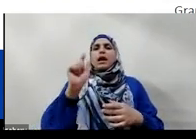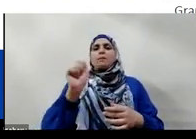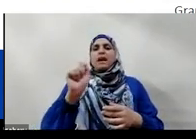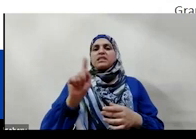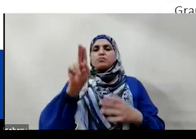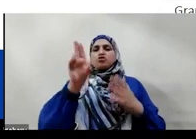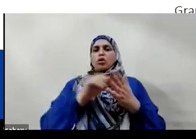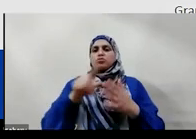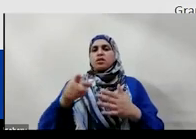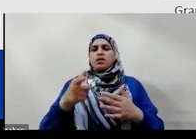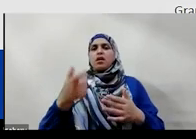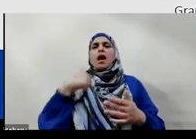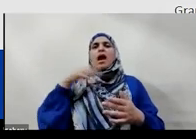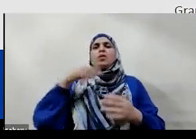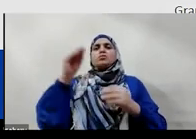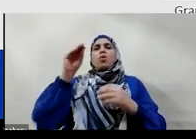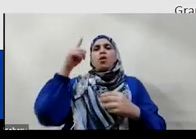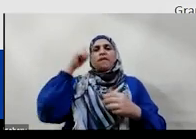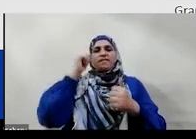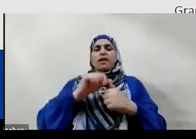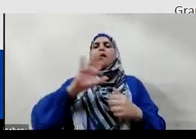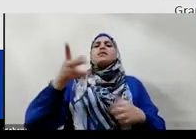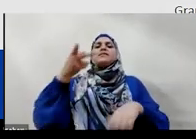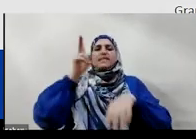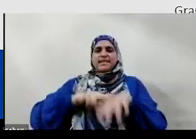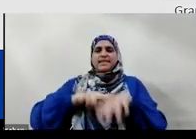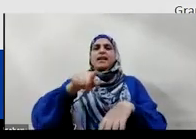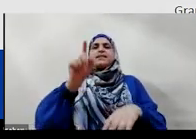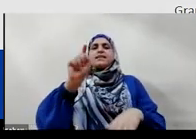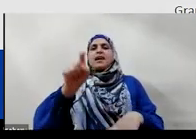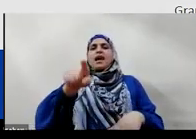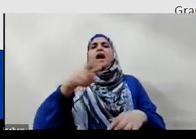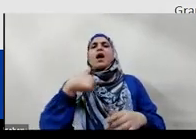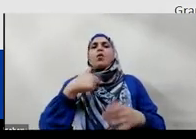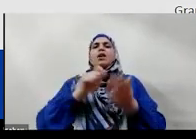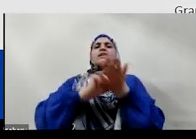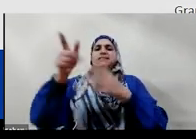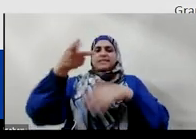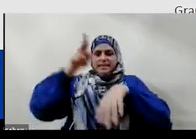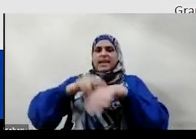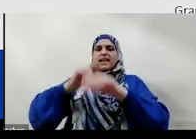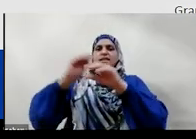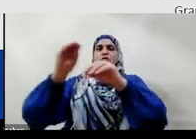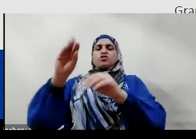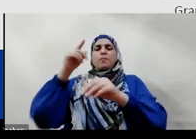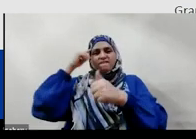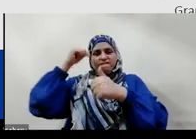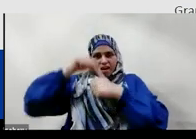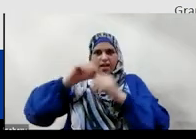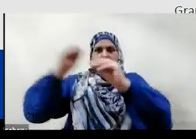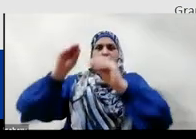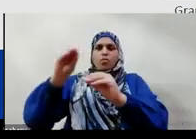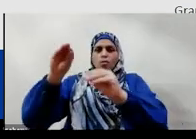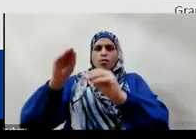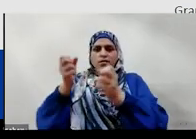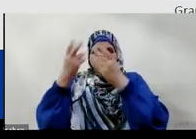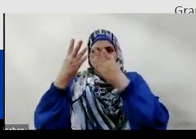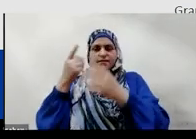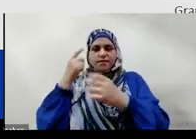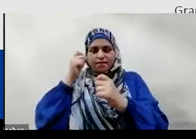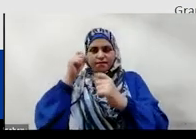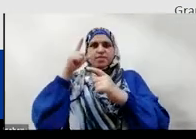الريكومنديشن لتر، عايز افكره بيه، فبدوس اديت وبعمل سند تو ريمايند، سند ريمايند. طيب لو انا عايز